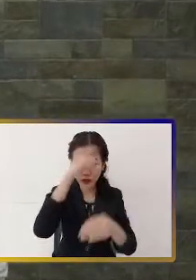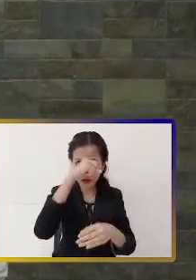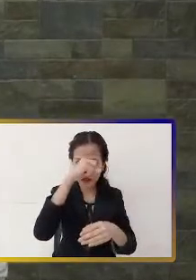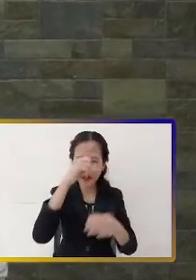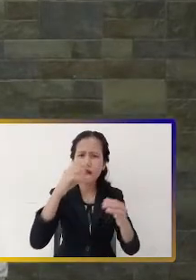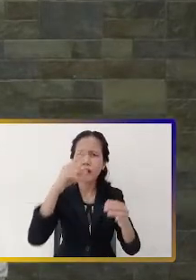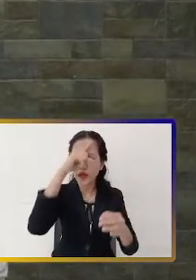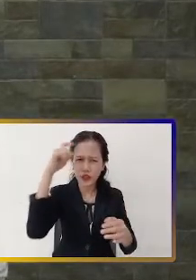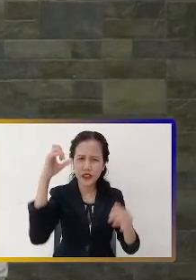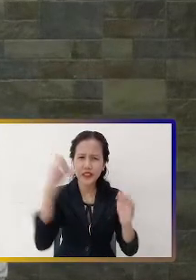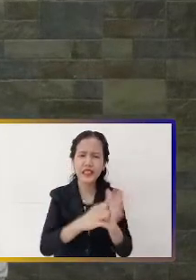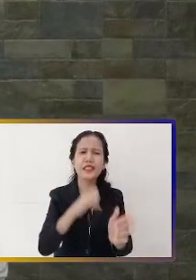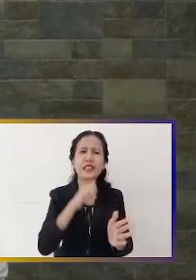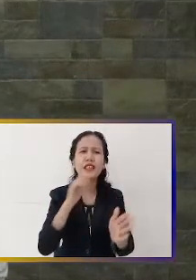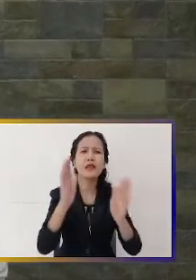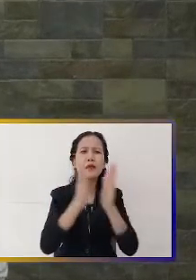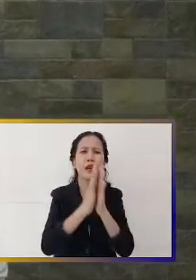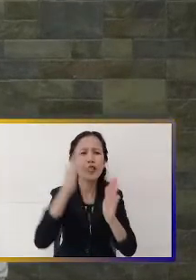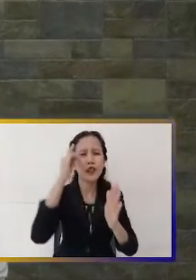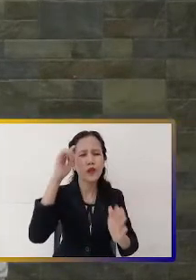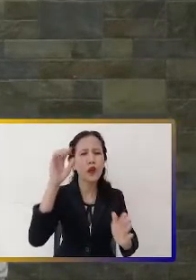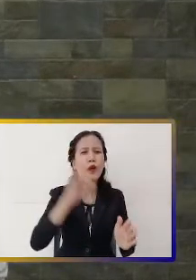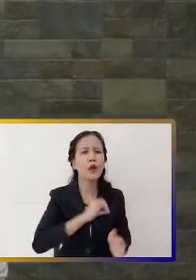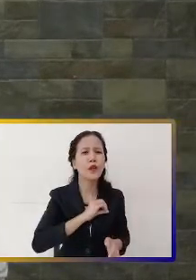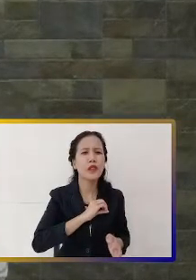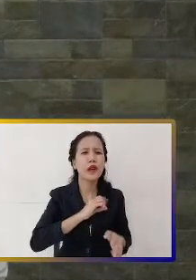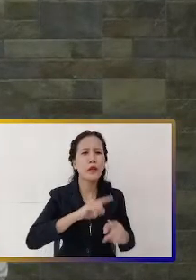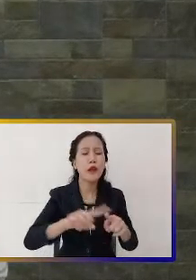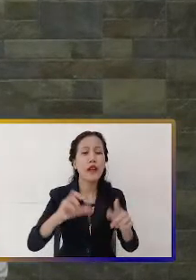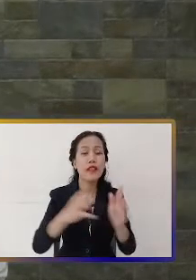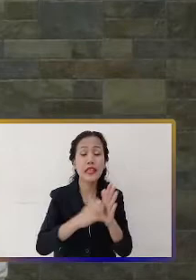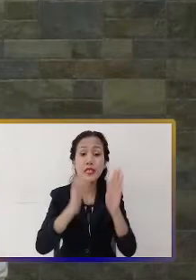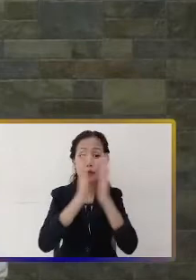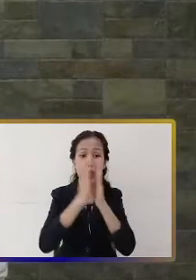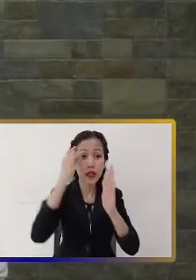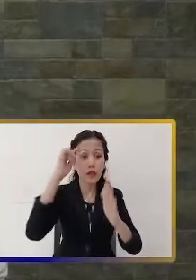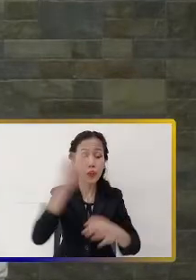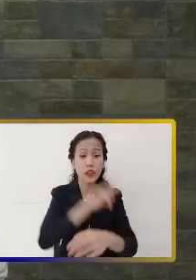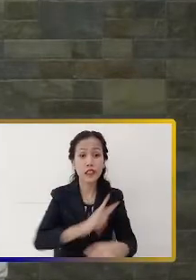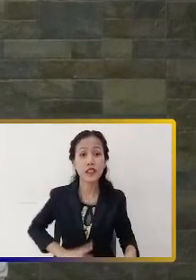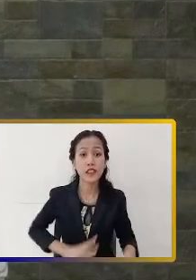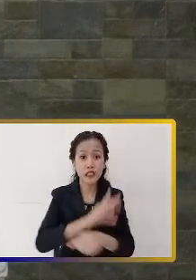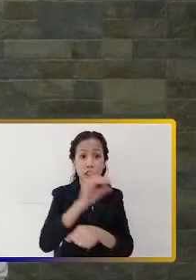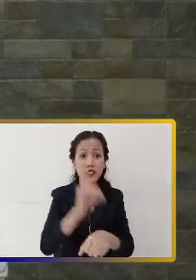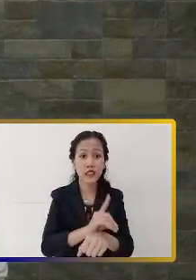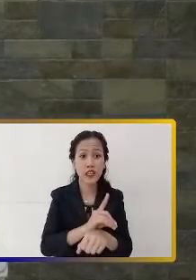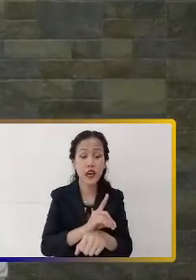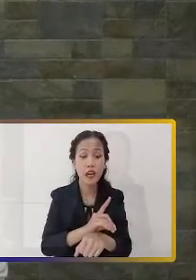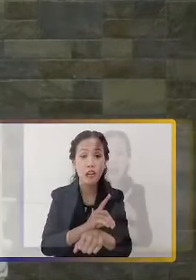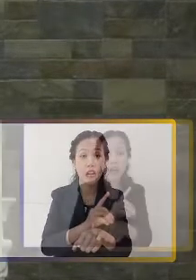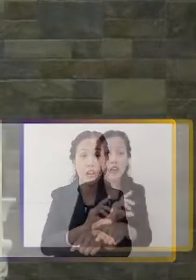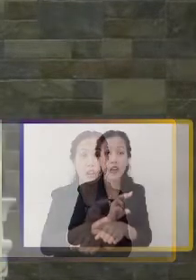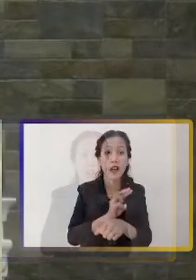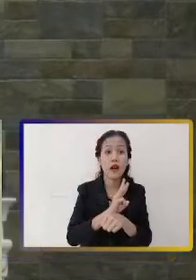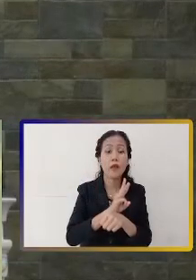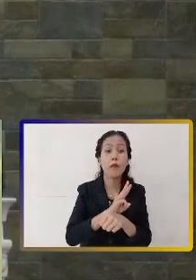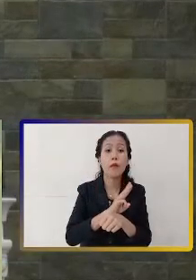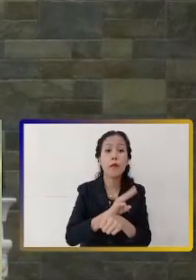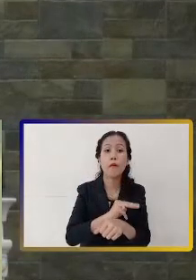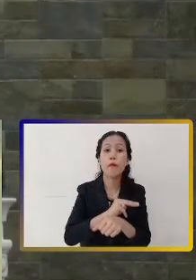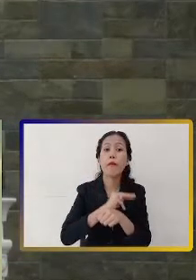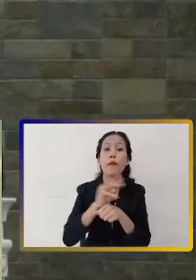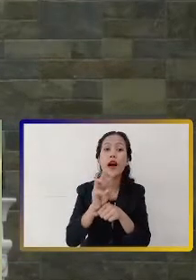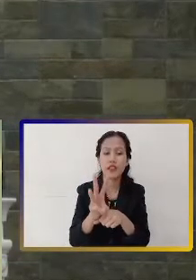kingdom or for himself, but for his kingdom. Now listen, Matthew chapter 6 and verse number 33, the Bible